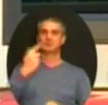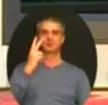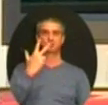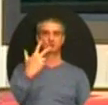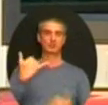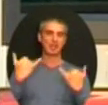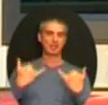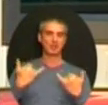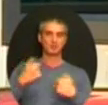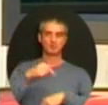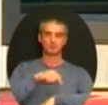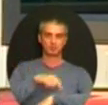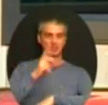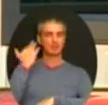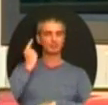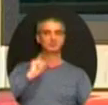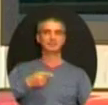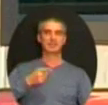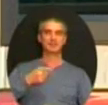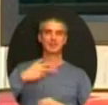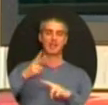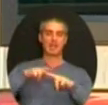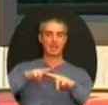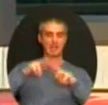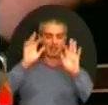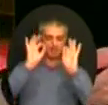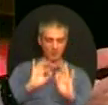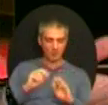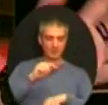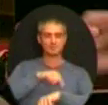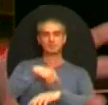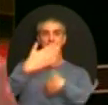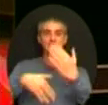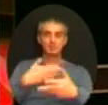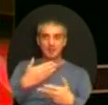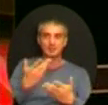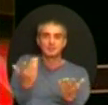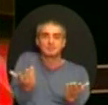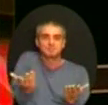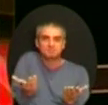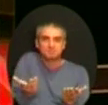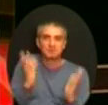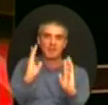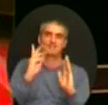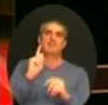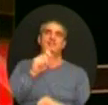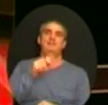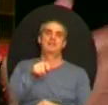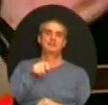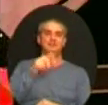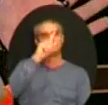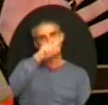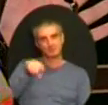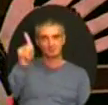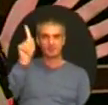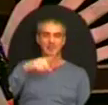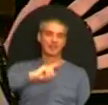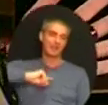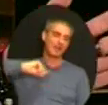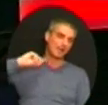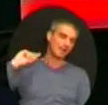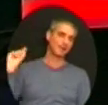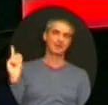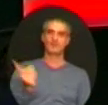שלישי, היום בשעה הזאת היו אמורים להיות אחרי המרקולים, תוך כדי המרקולים או משהו כזה, אבל הכנסת ביטלה את כל